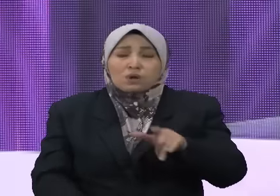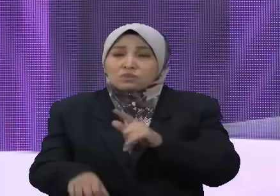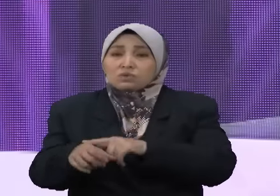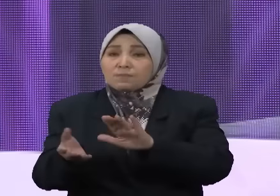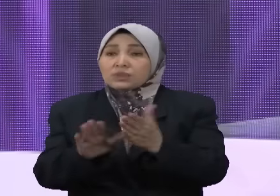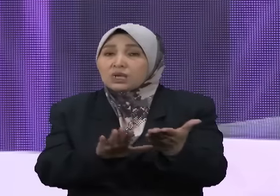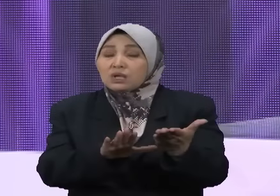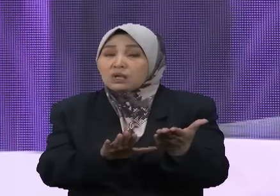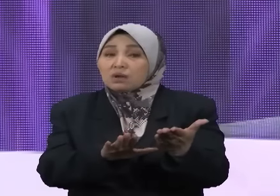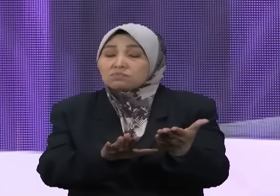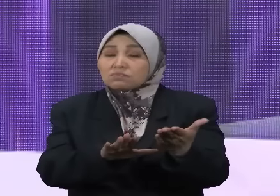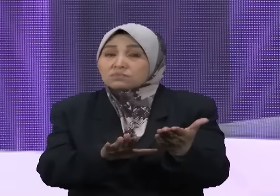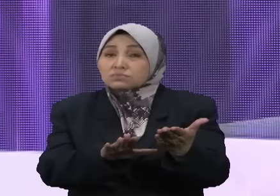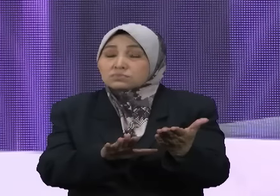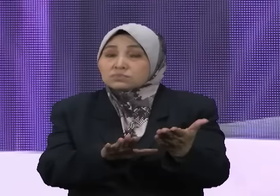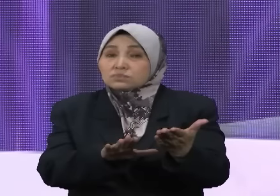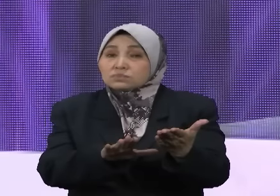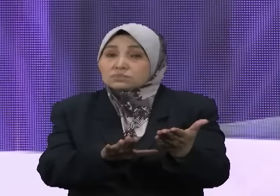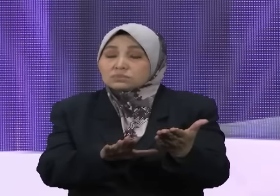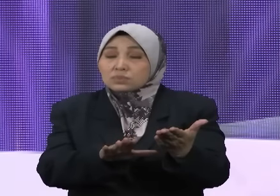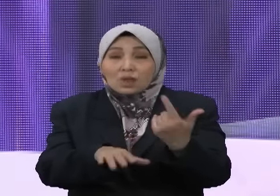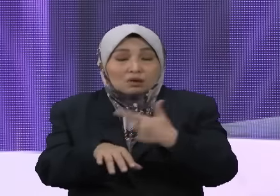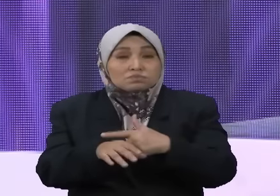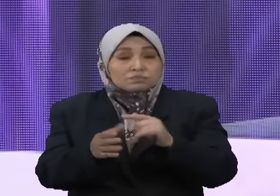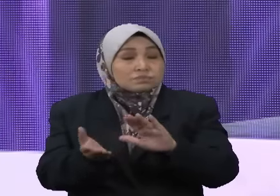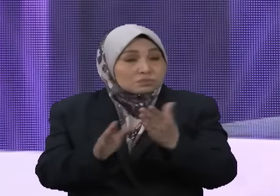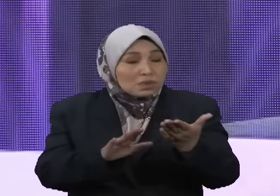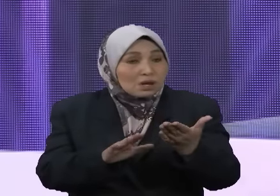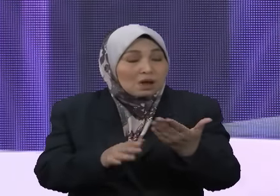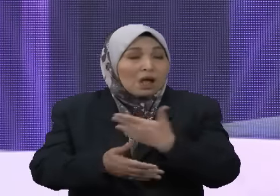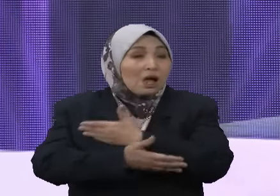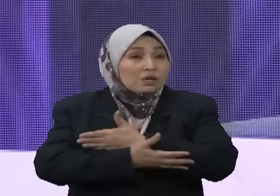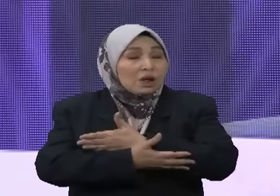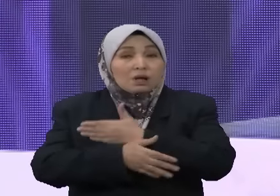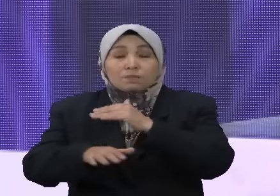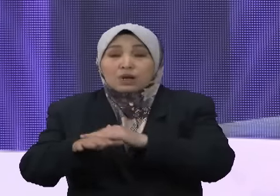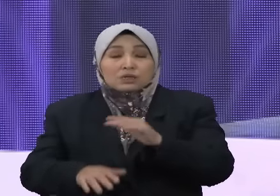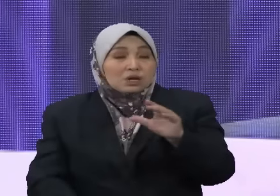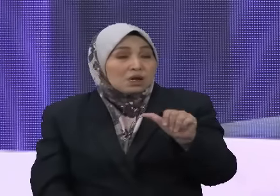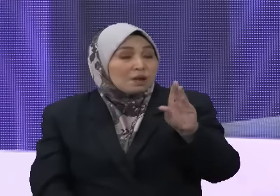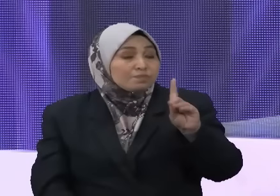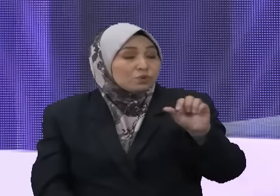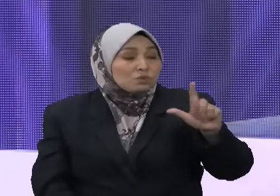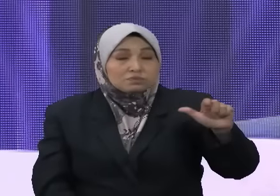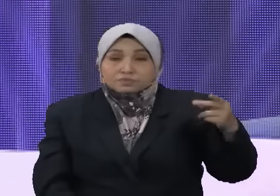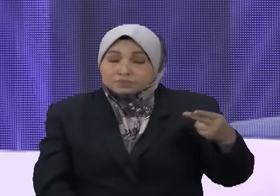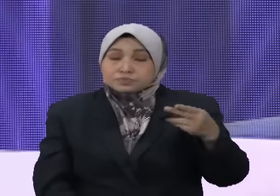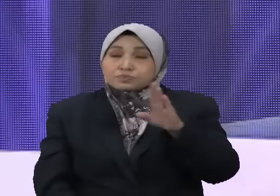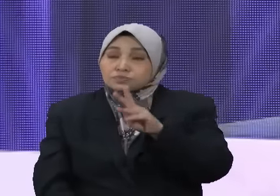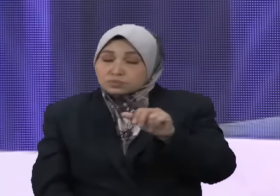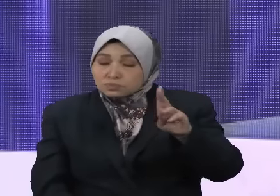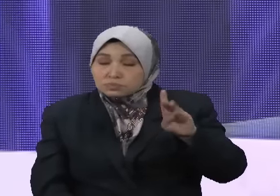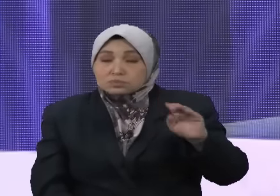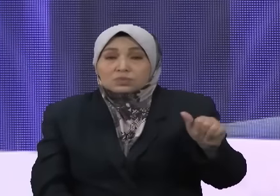mati ketika mana beliau meninggal ketika beliau telah meninggal anak kepada Abdullah bin Ubai nama dia Abdullah juga